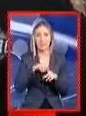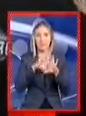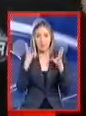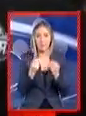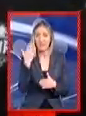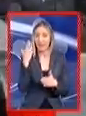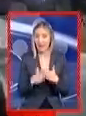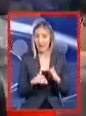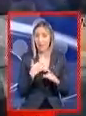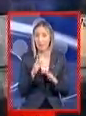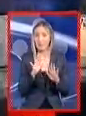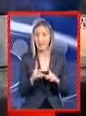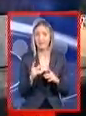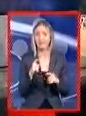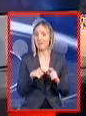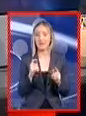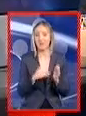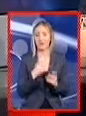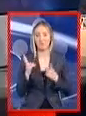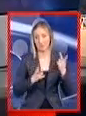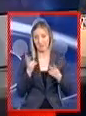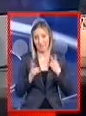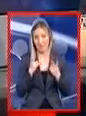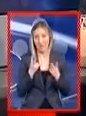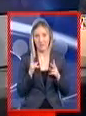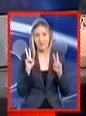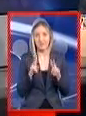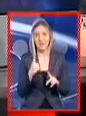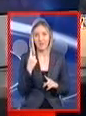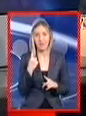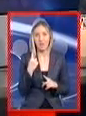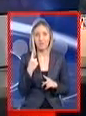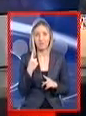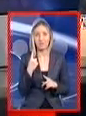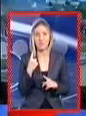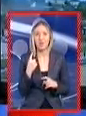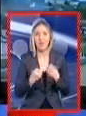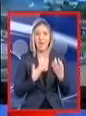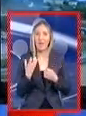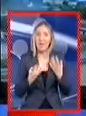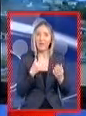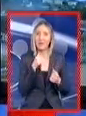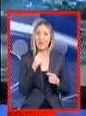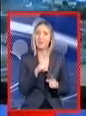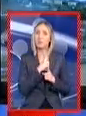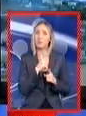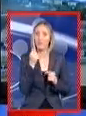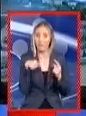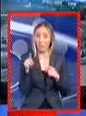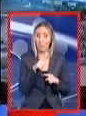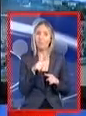takvih stvari ne treba se hvaliti, ali ovo je stvarno jedna energija i požrtvovanje mladih ljudi koje je stvarno za pohvalu. Ne